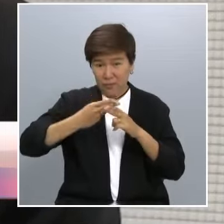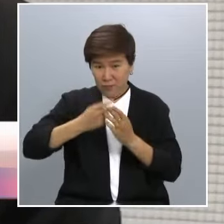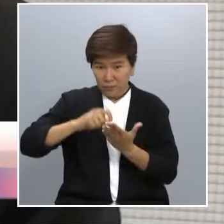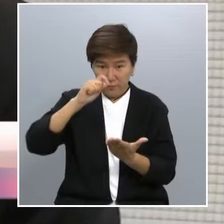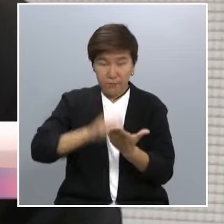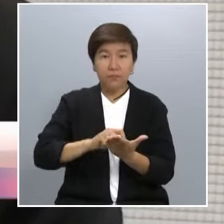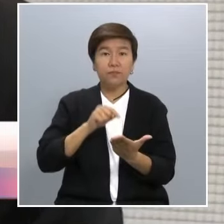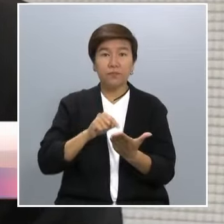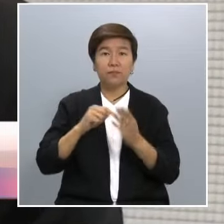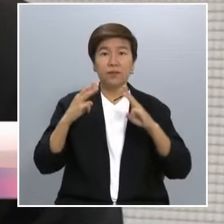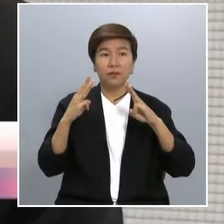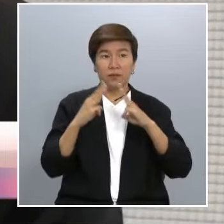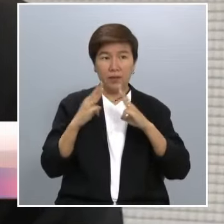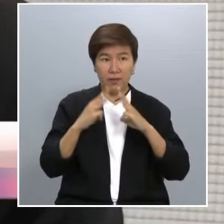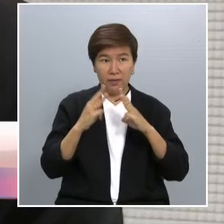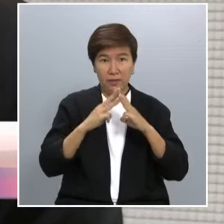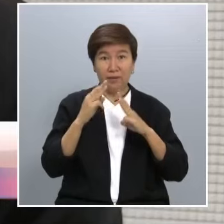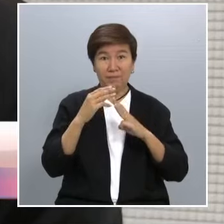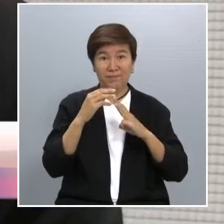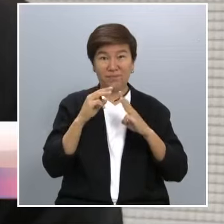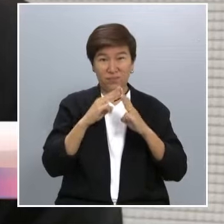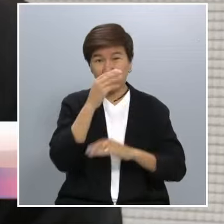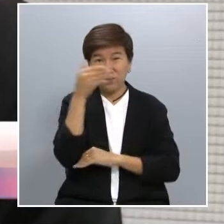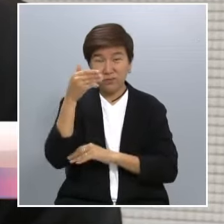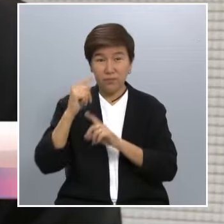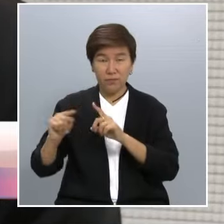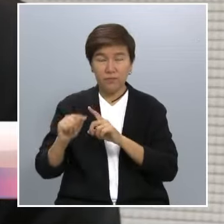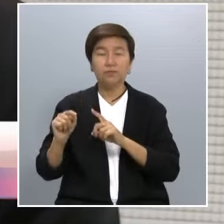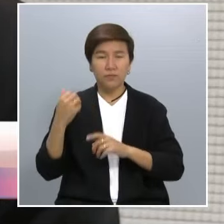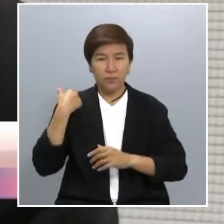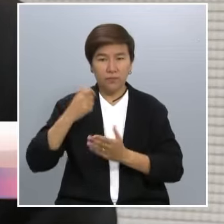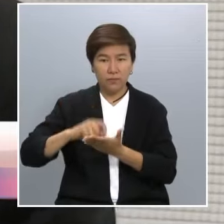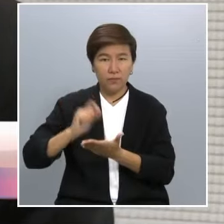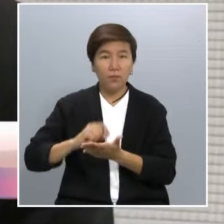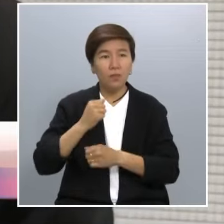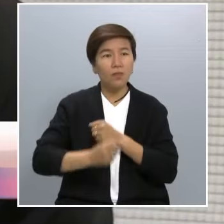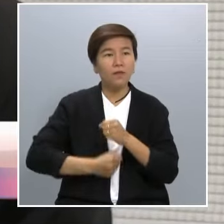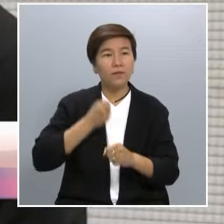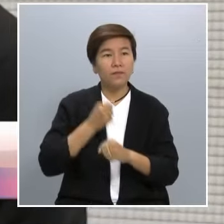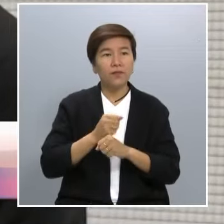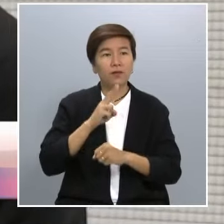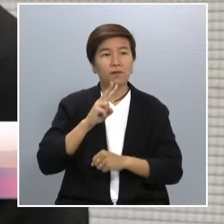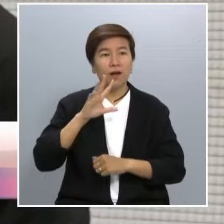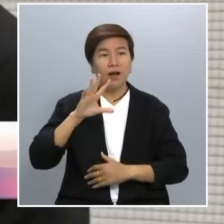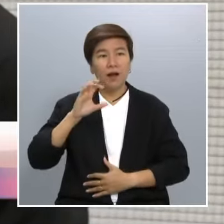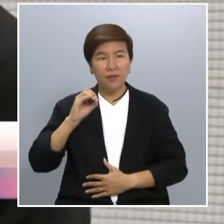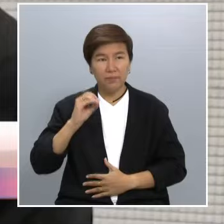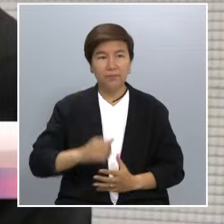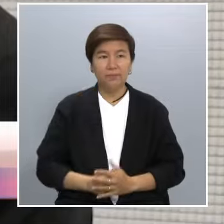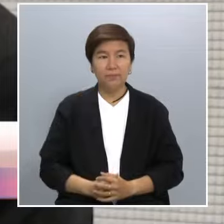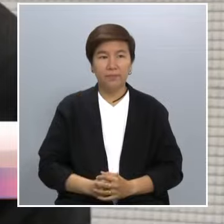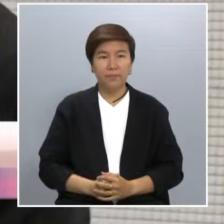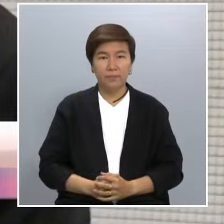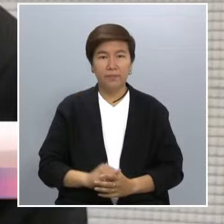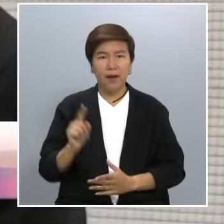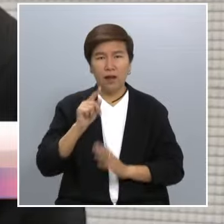ญาแห่งสหประชาชาติว่าด้วยการต่อต้านการทรมานตั้งแต่ปีพุทธศักราช2550ผมเชื่อว่าหลายอย่างจนกระทั่ง